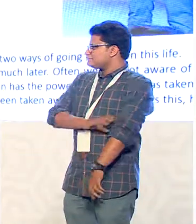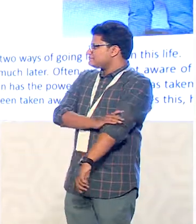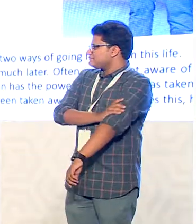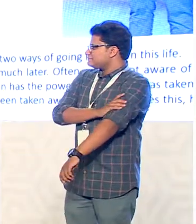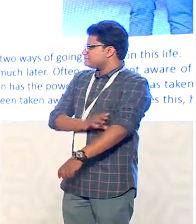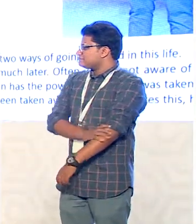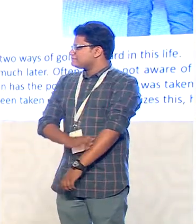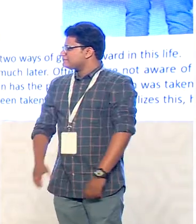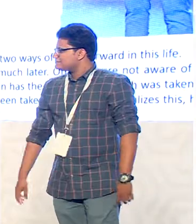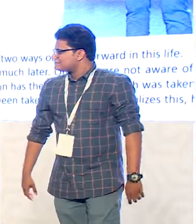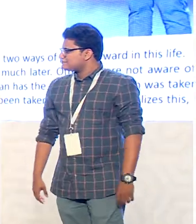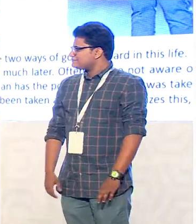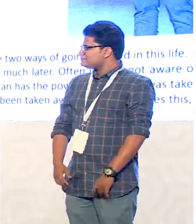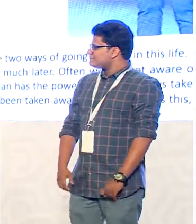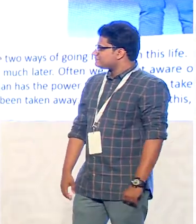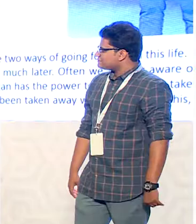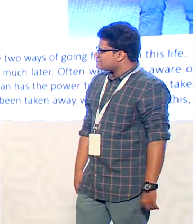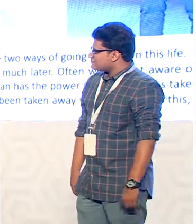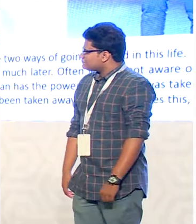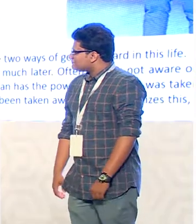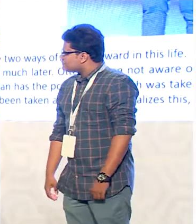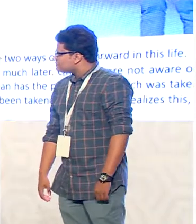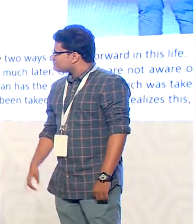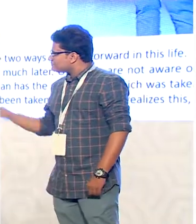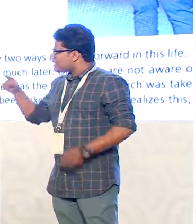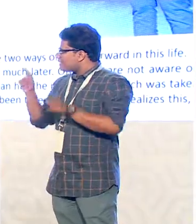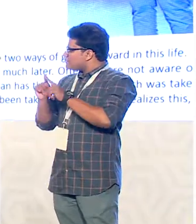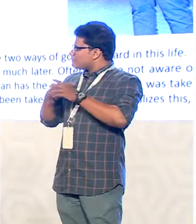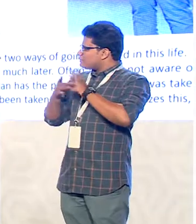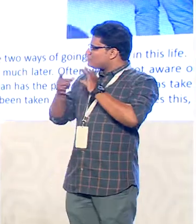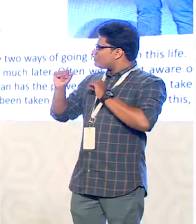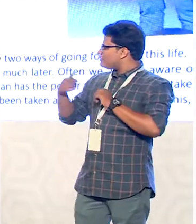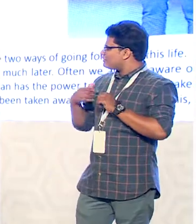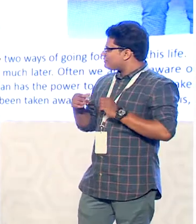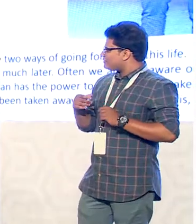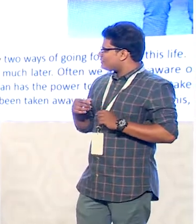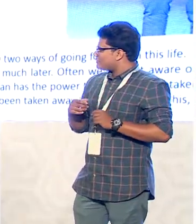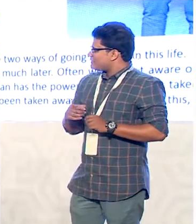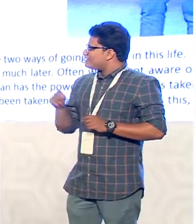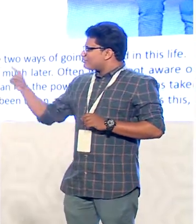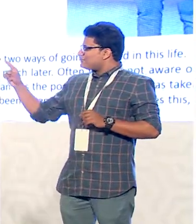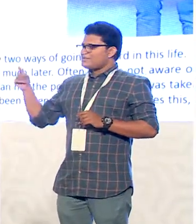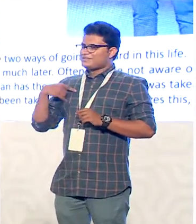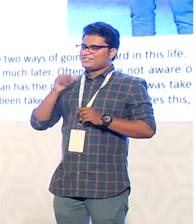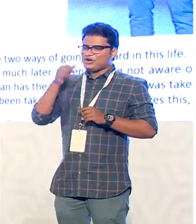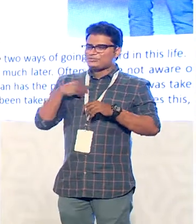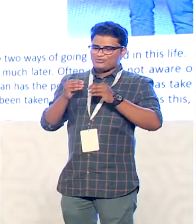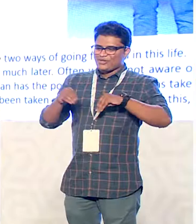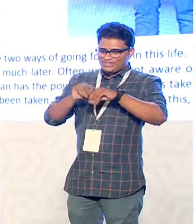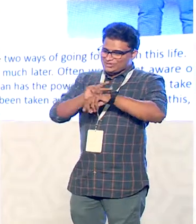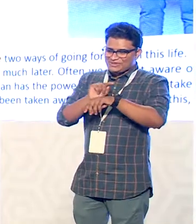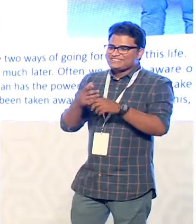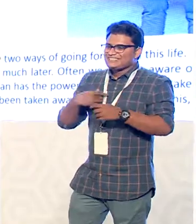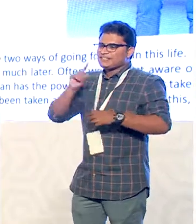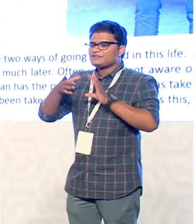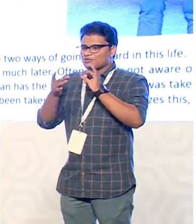ओके आई थॉट यू विल से आई एम रिपीटिंग द सेम स्टोरी सो आई डिडंट टेल इट ऑलराइट प्लीज प्लीज हैव अ सीट दिस वोंट टेक मोर देन 2 मिनट्स इट्स